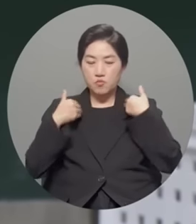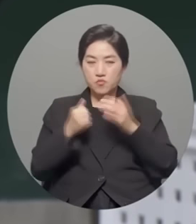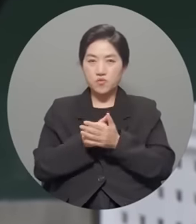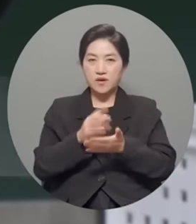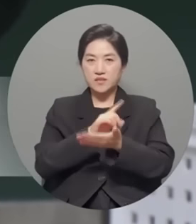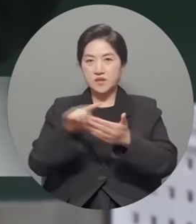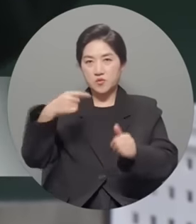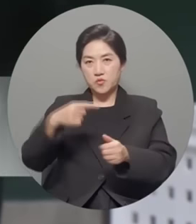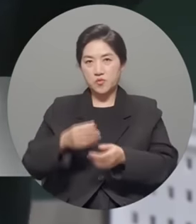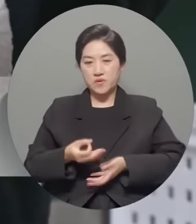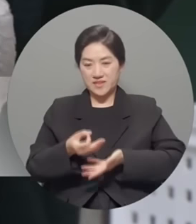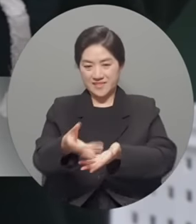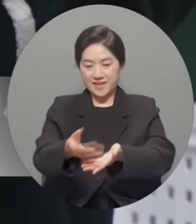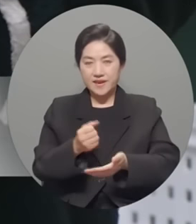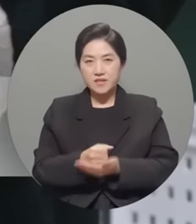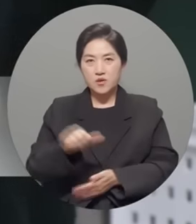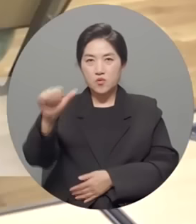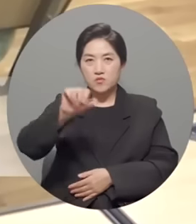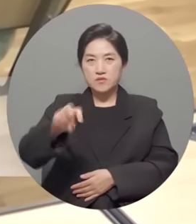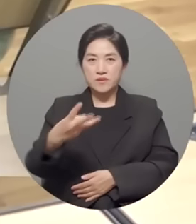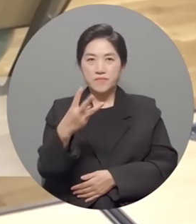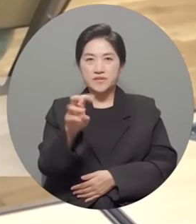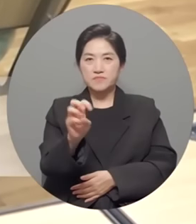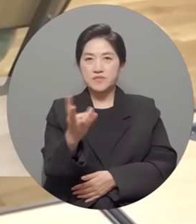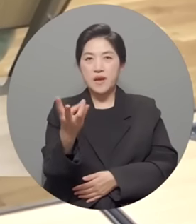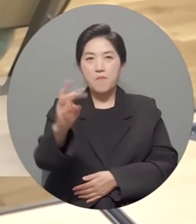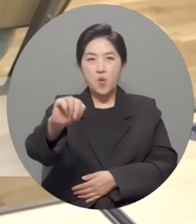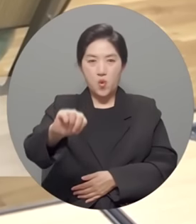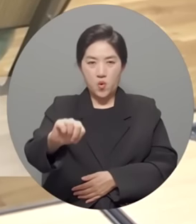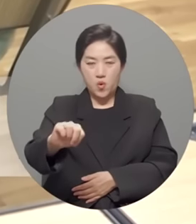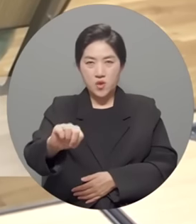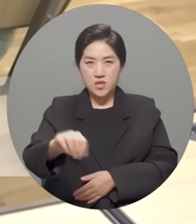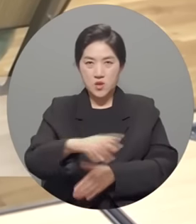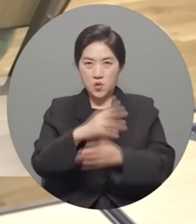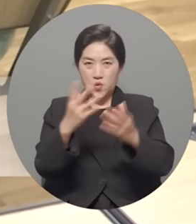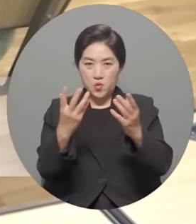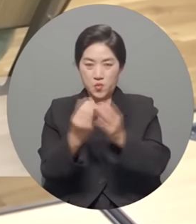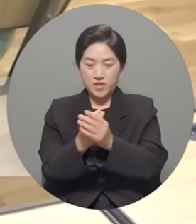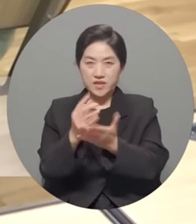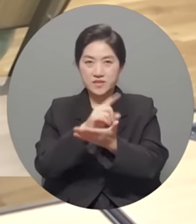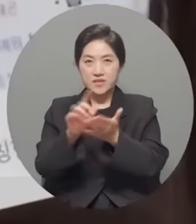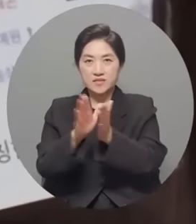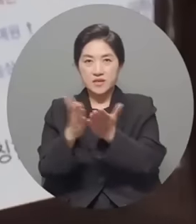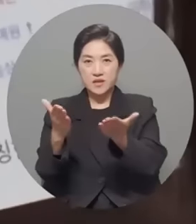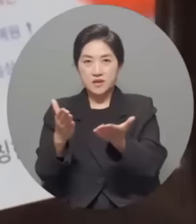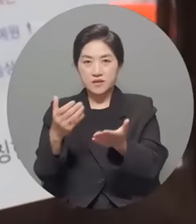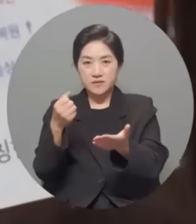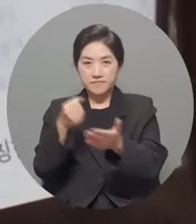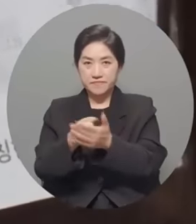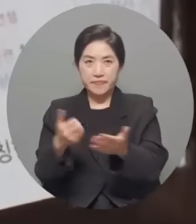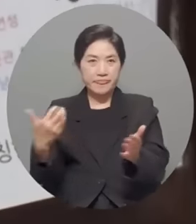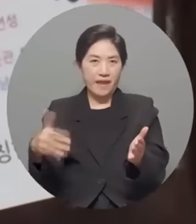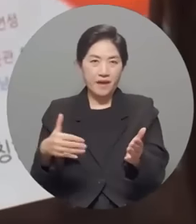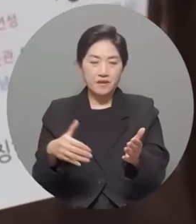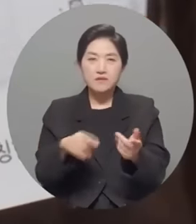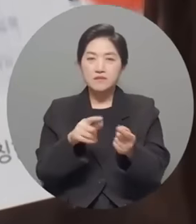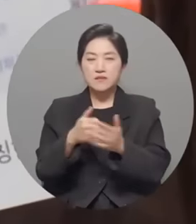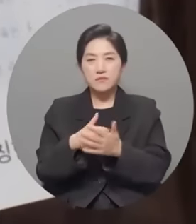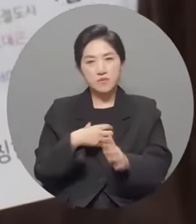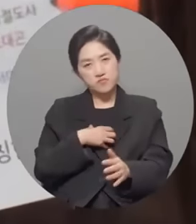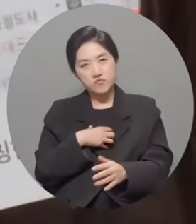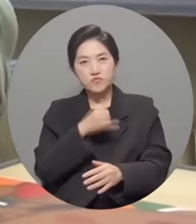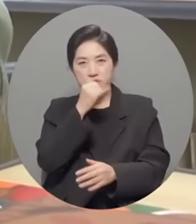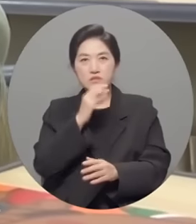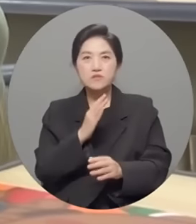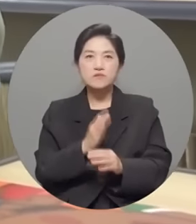교육에 투입할 예산은 5,333억 원에 달하는데 완성된 디지털 교과서가 아직 나오지 않았다는 점도 우려를 낳고